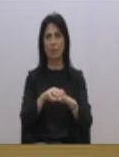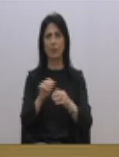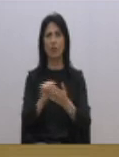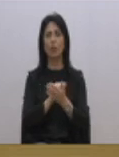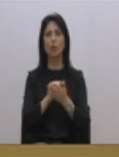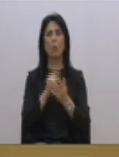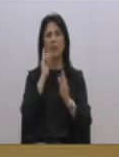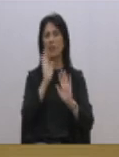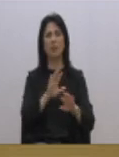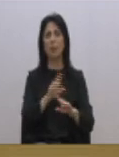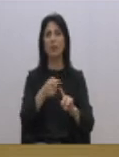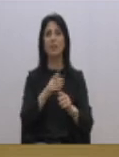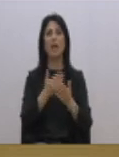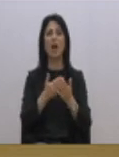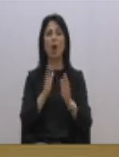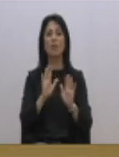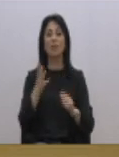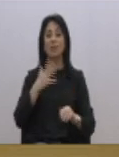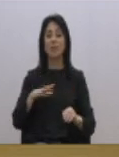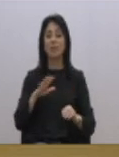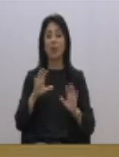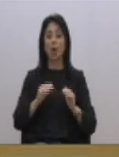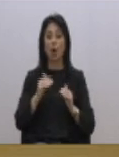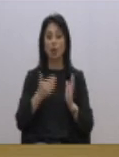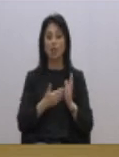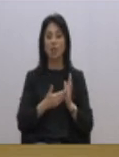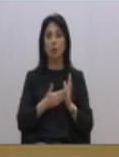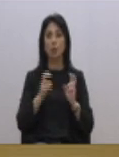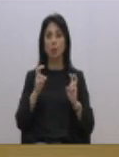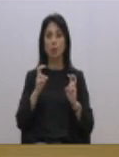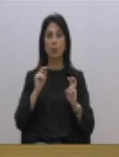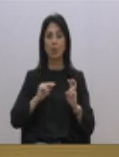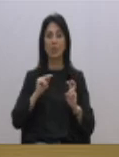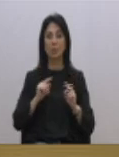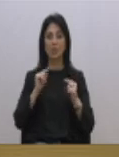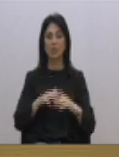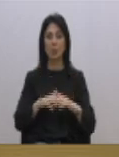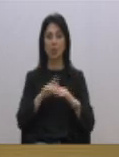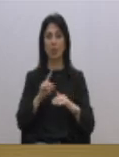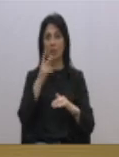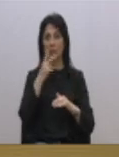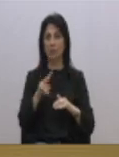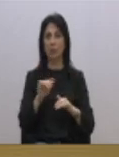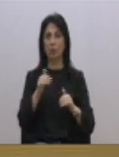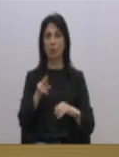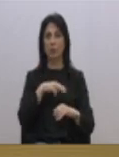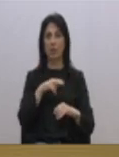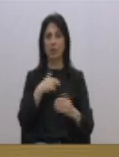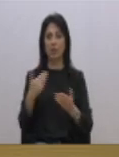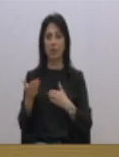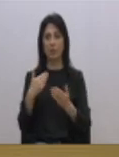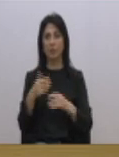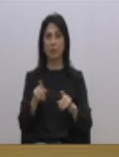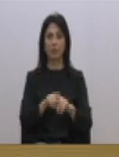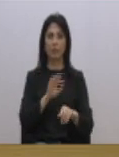recomandacije su tavi davane, bo te sari sakartvelos konstitucijuri institucijebis sabotaži, rad se hačujem nahet. Dogod s parlamenta mi martevi,